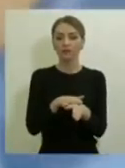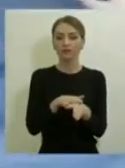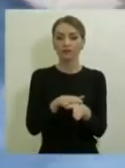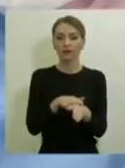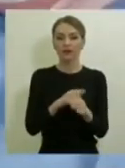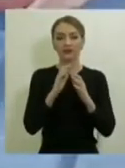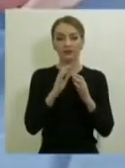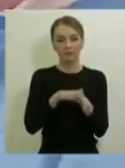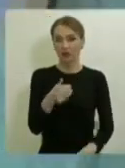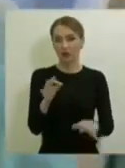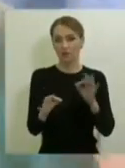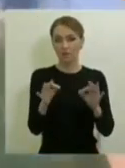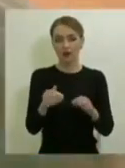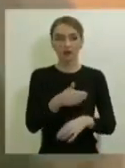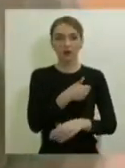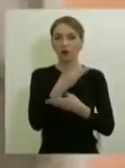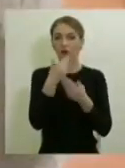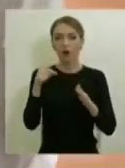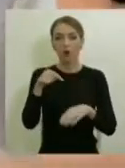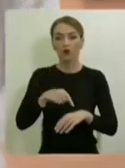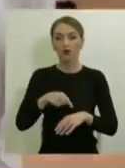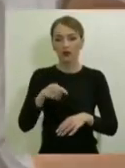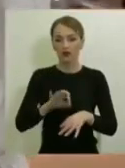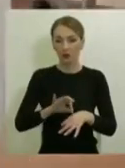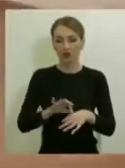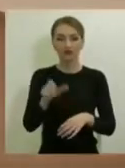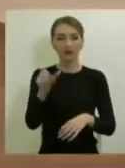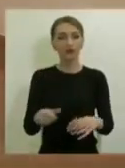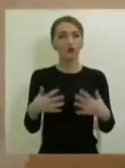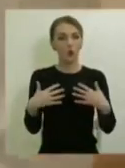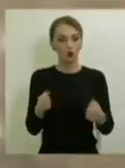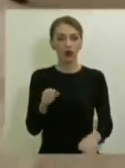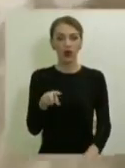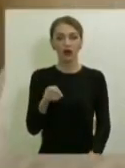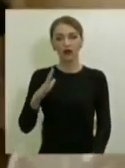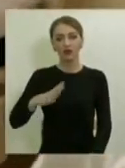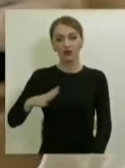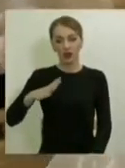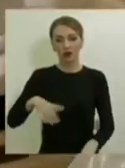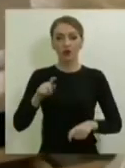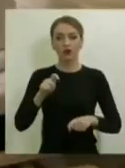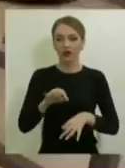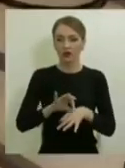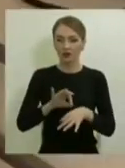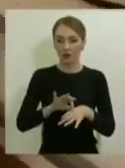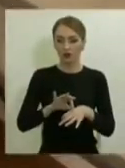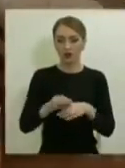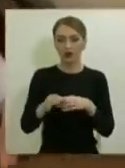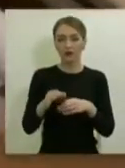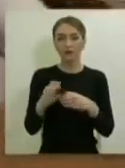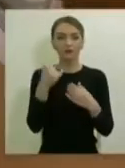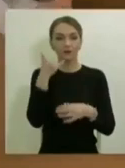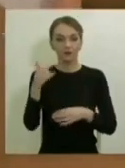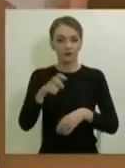медсестричкам, санітаркам. Коли на них подивишся, в якій жахливому вони стані сьогодні, як від тих масок у них прорізається прямо